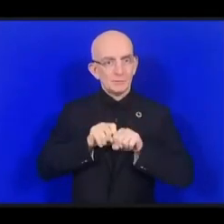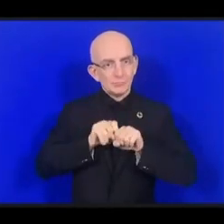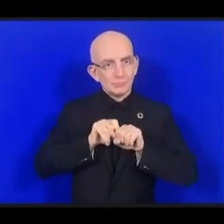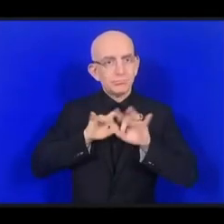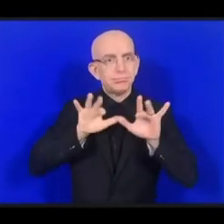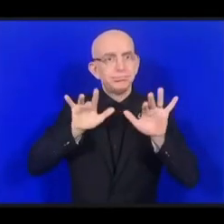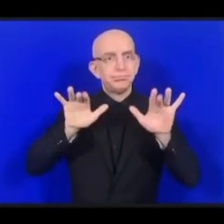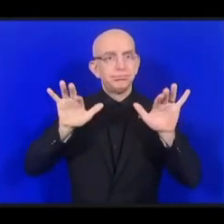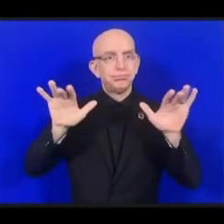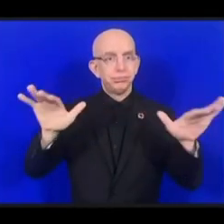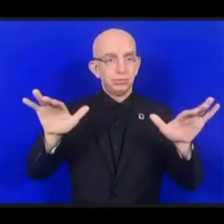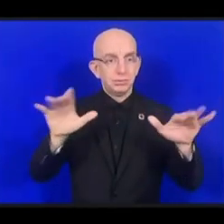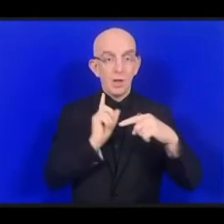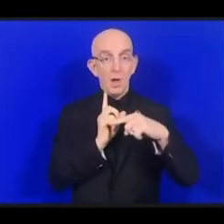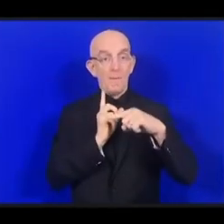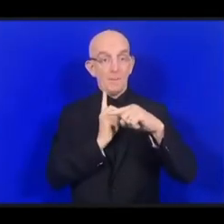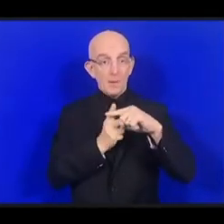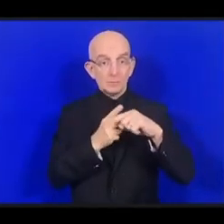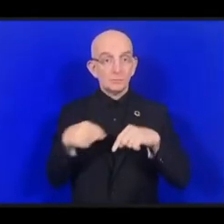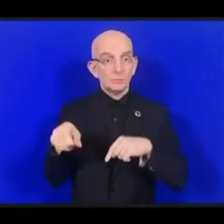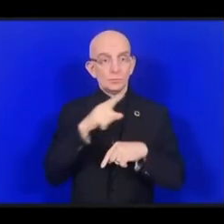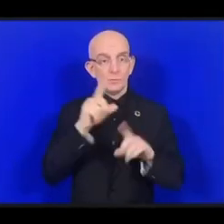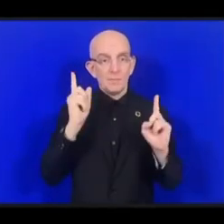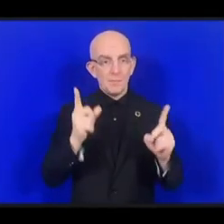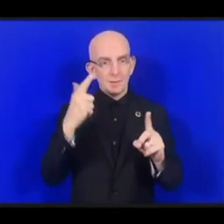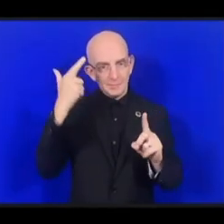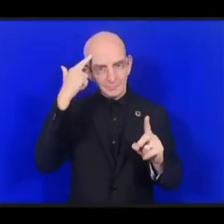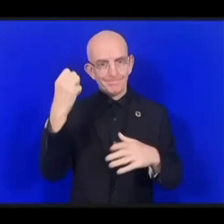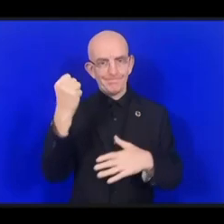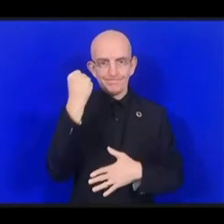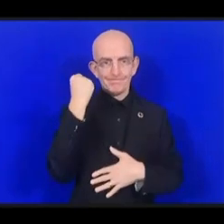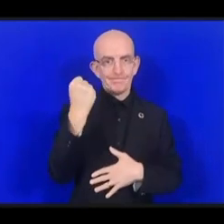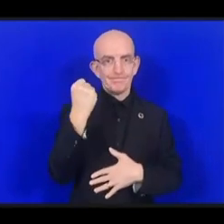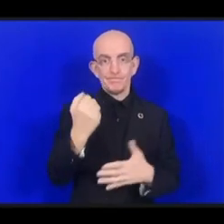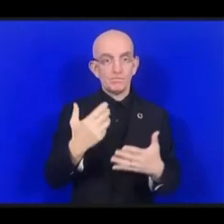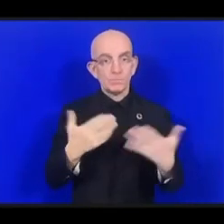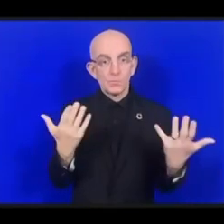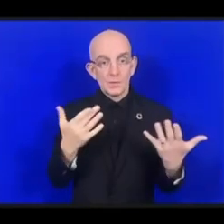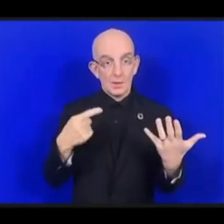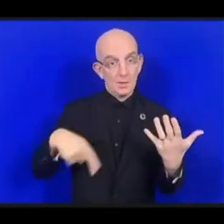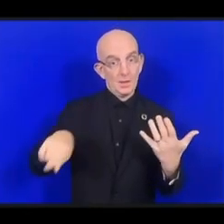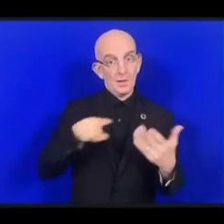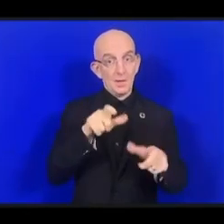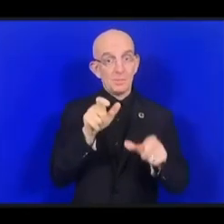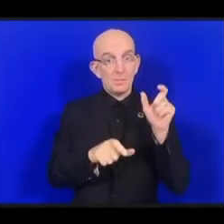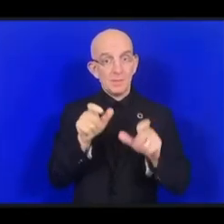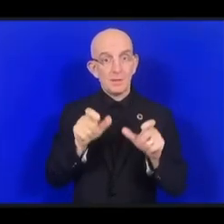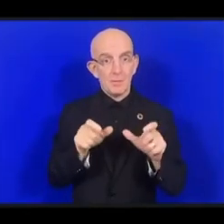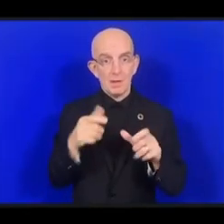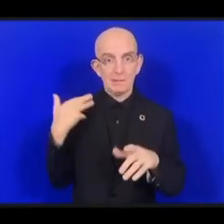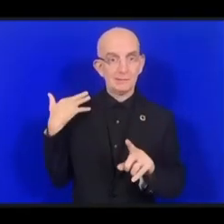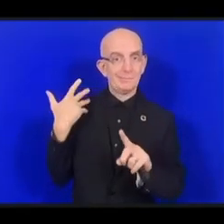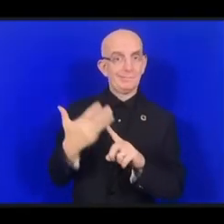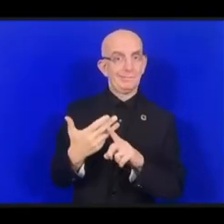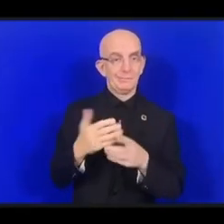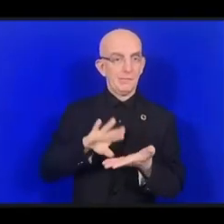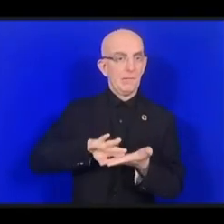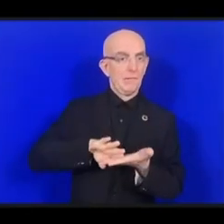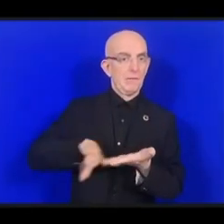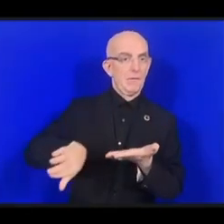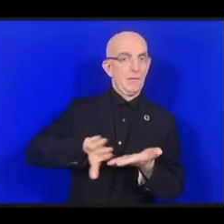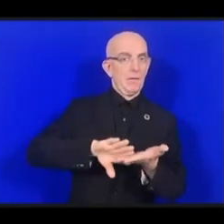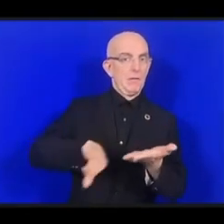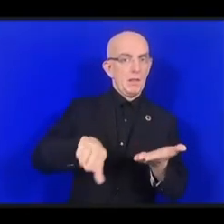は子供それから我々がこの議論からまだ取り残されているということを忘れて